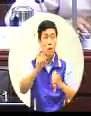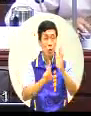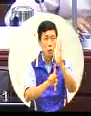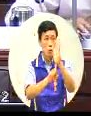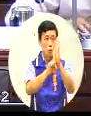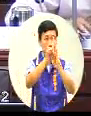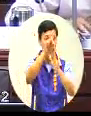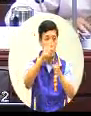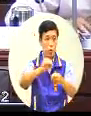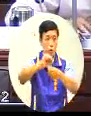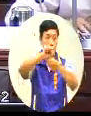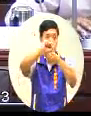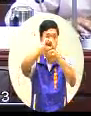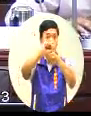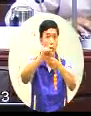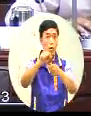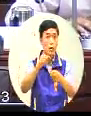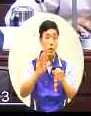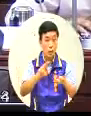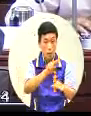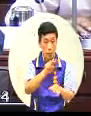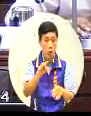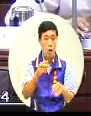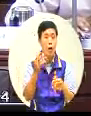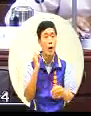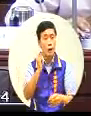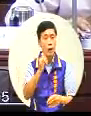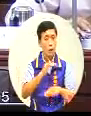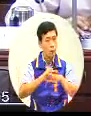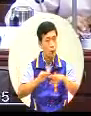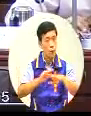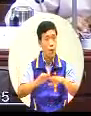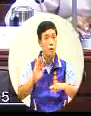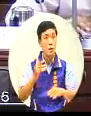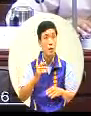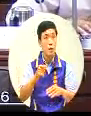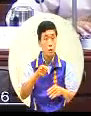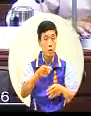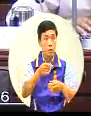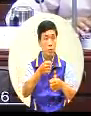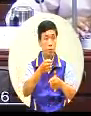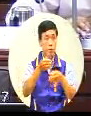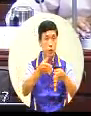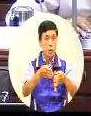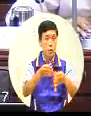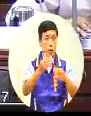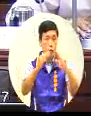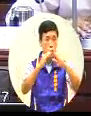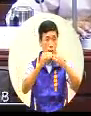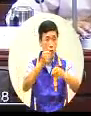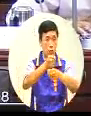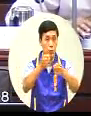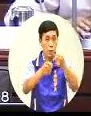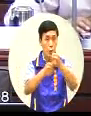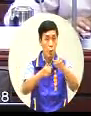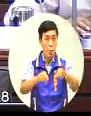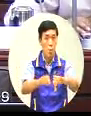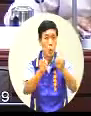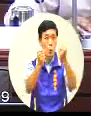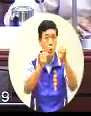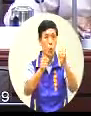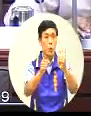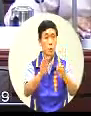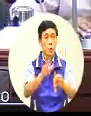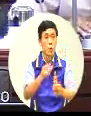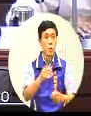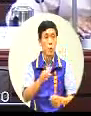这样，现在看不到事，但是它破坏整体的结构啊，现在我们要暗度每天